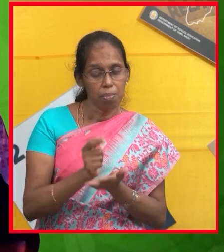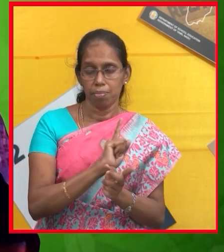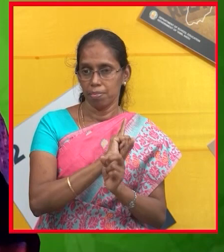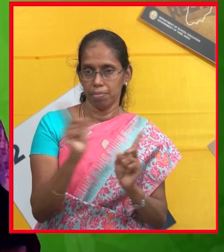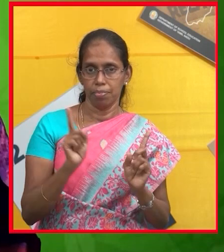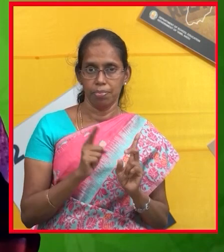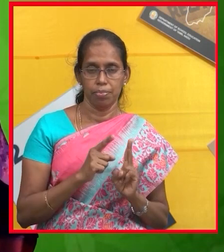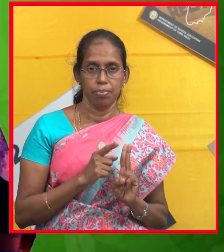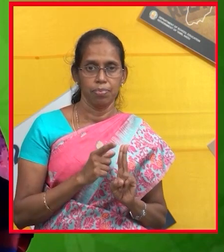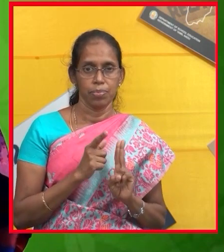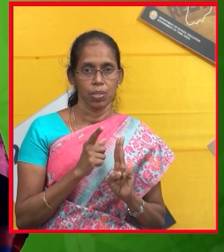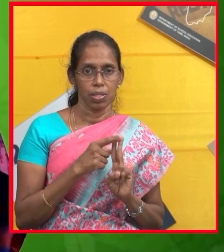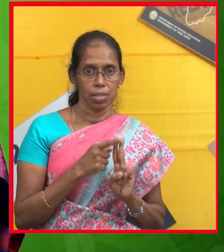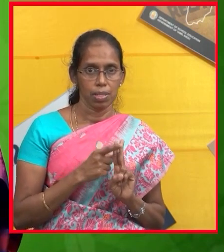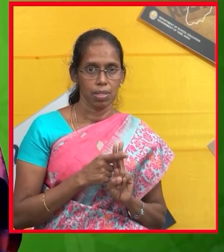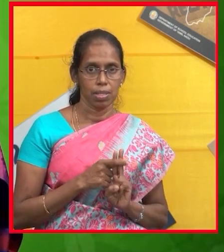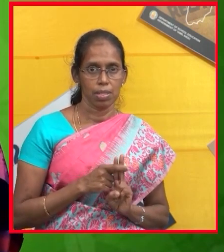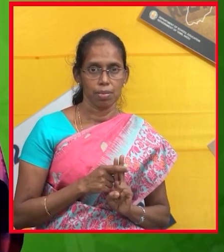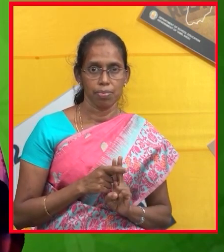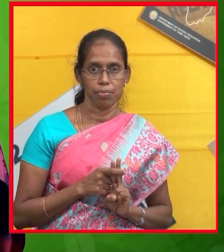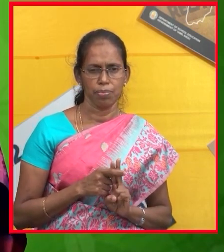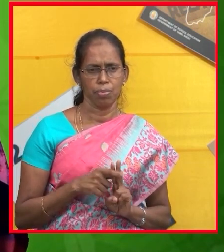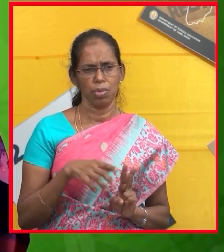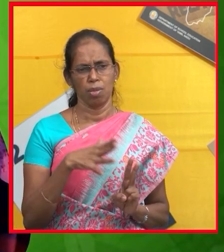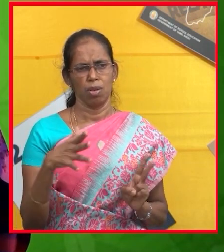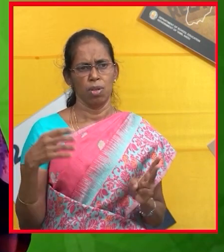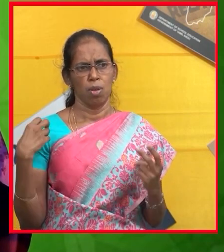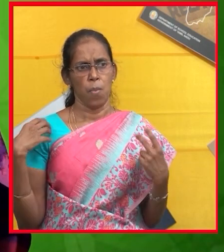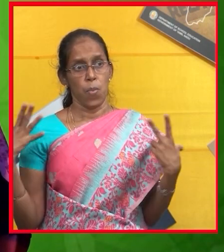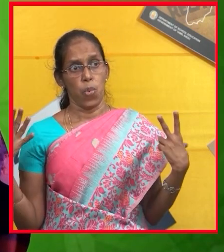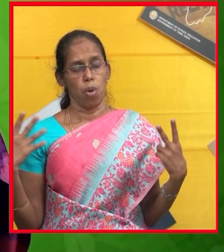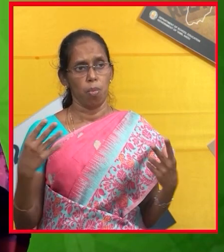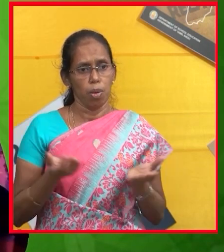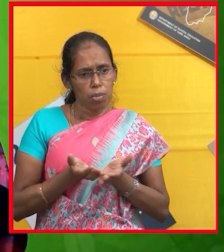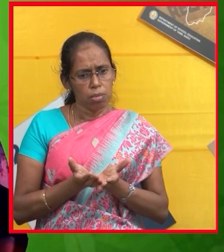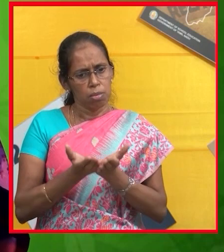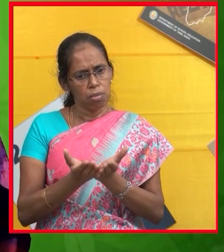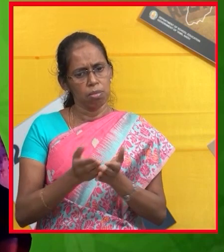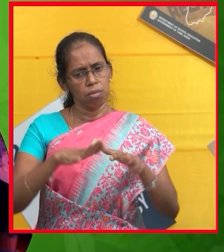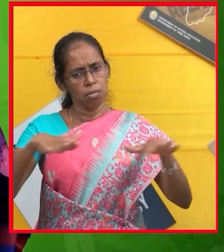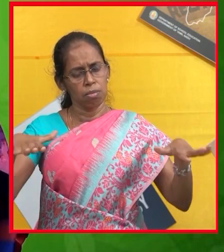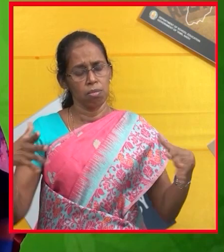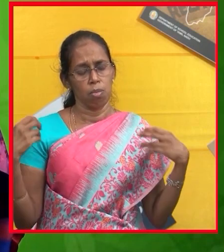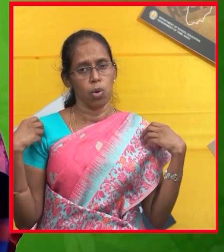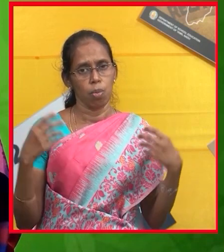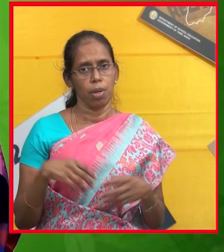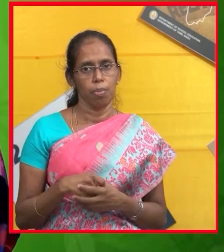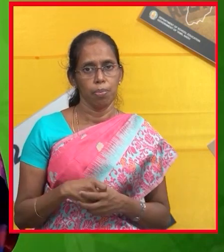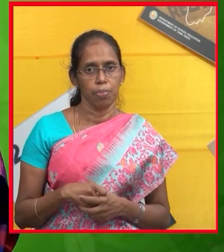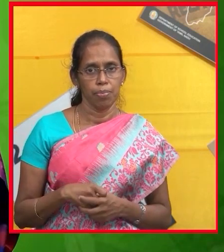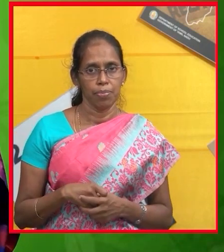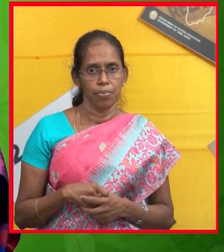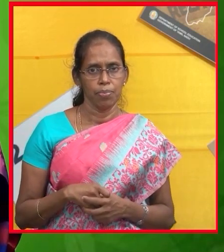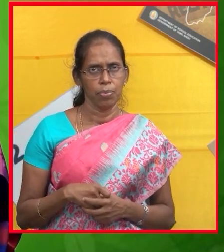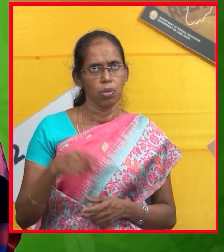கேட்கக்கூடாது அப்படின்றது தான் அந்த ரூல்ஸ். இப்போ ஒரு கட்டத்தில் இவங்க நிறைய டேஞ்சர்ஸ் ஃபேஸ் பண்ணியிருப்பாங்க, அதெல்லாம் பின்னாடி சொல்ல போகிறாங்க. அது அப்போ